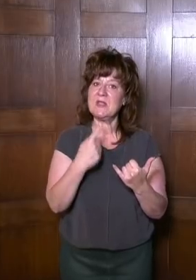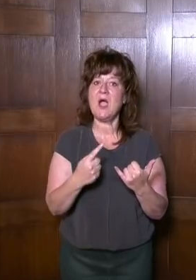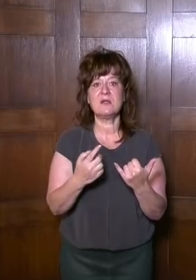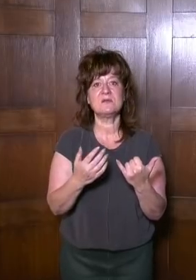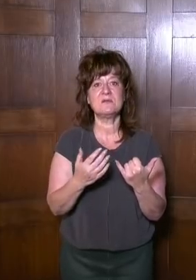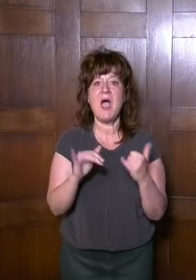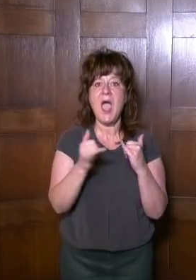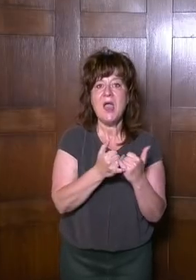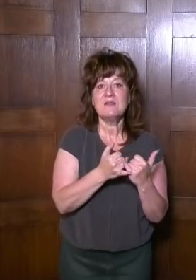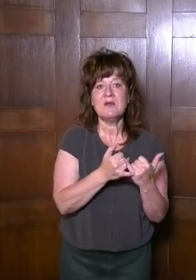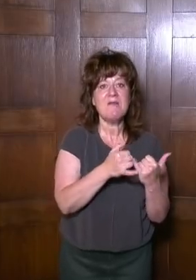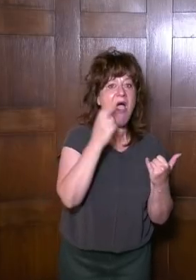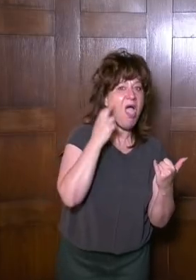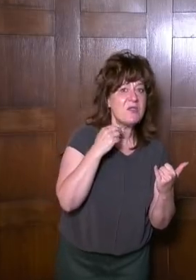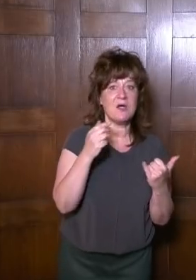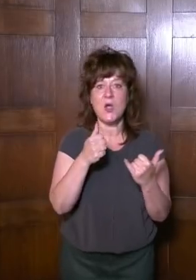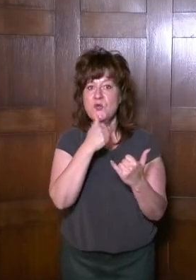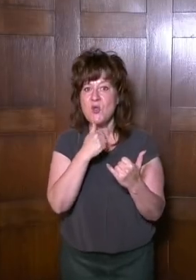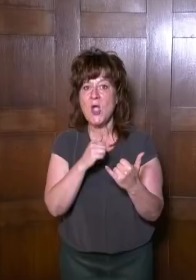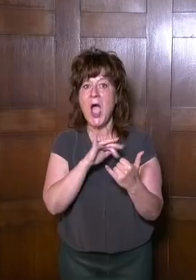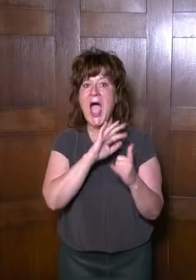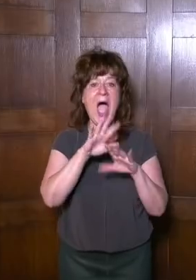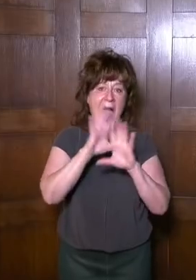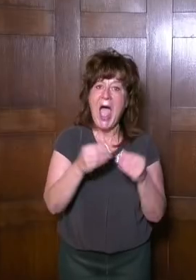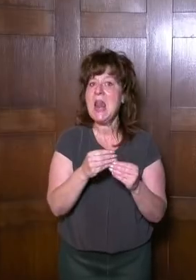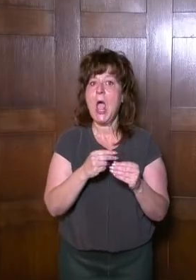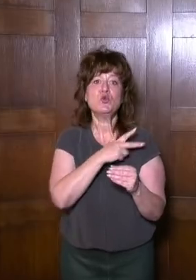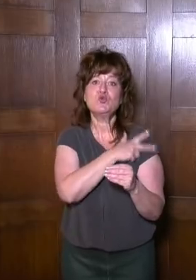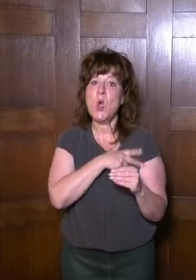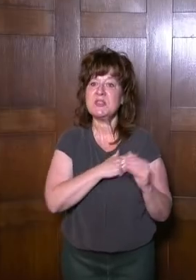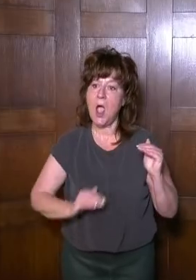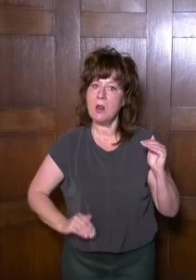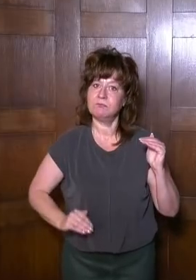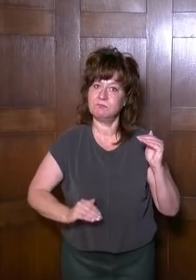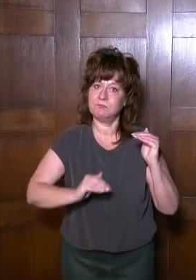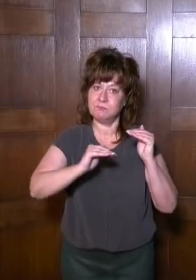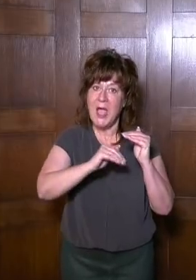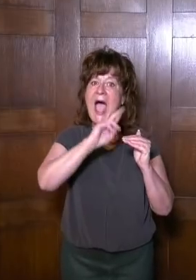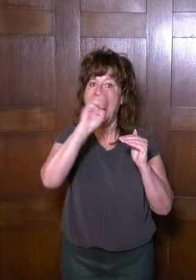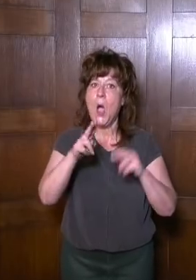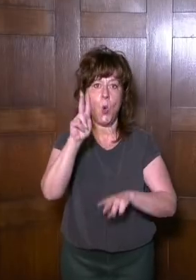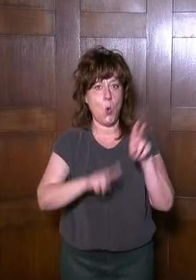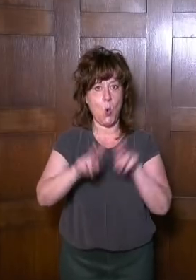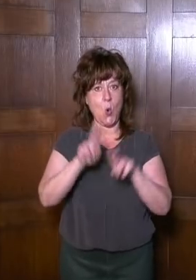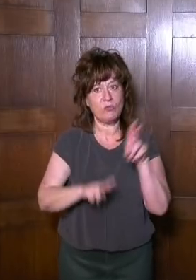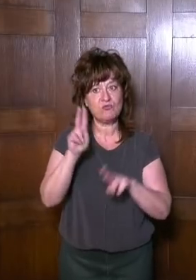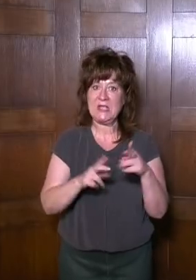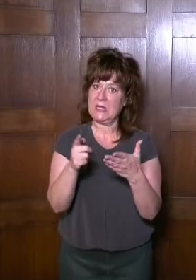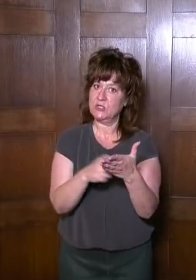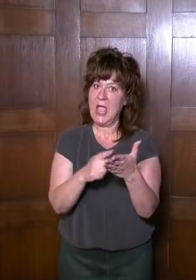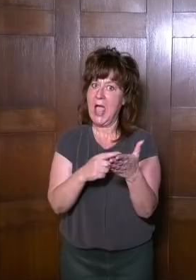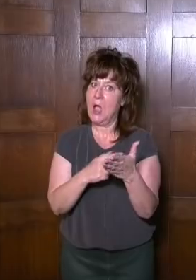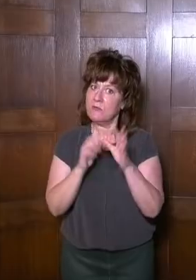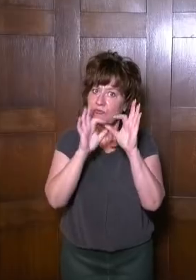alt bis jung, aus allen sozialen Schichten und dementsprechend unterschiedlich gefächert waren also auch die Herausforderungen, die die